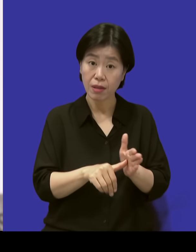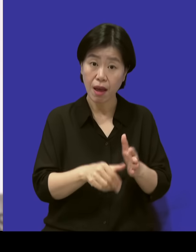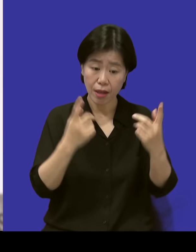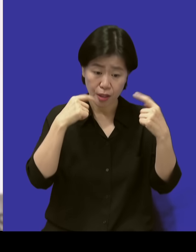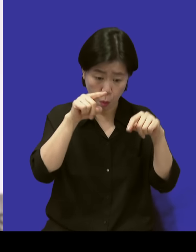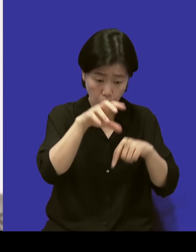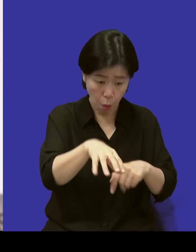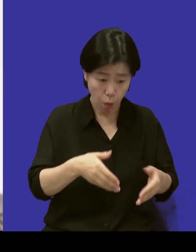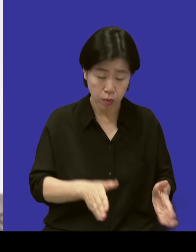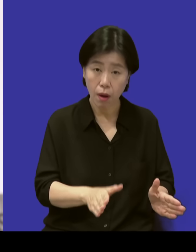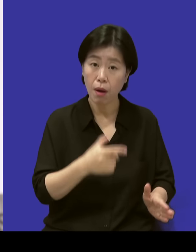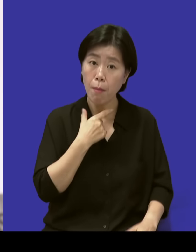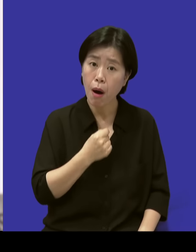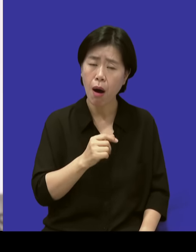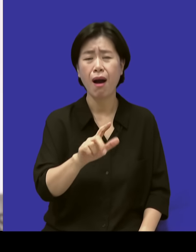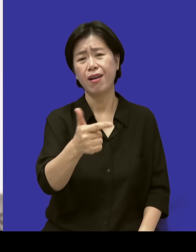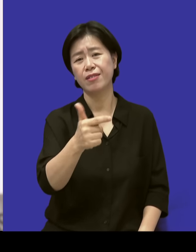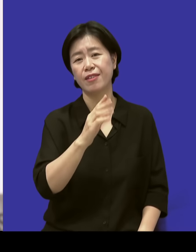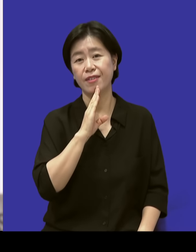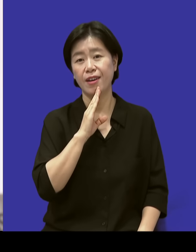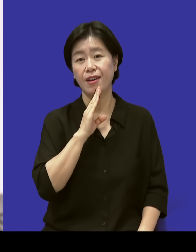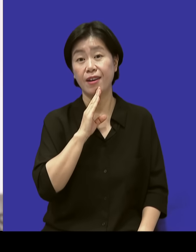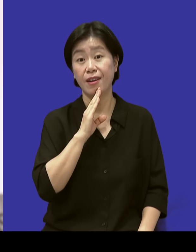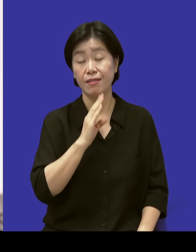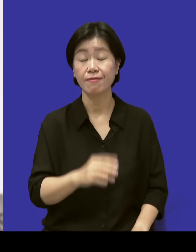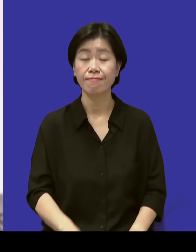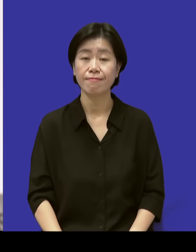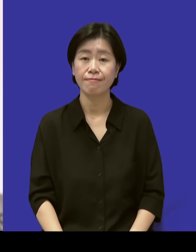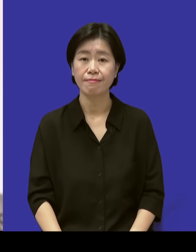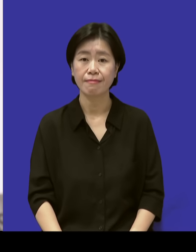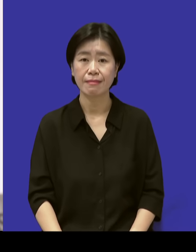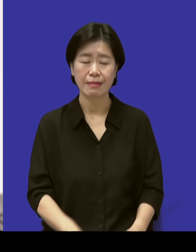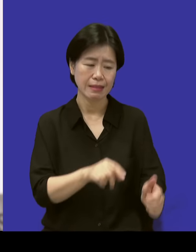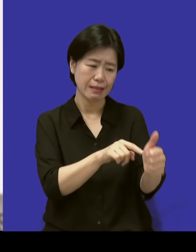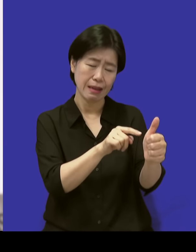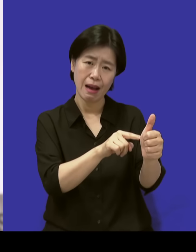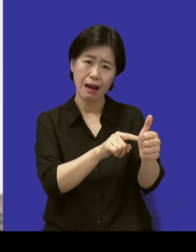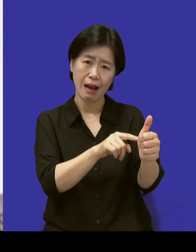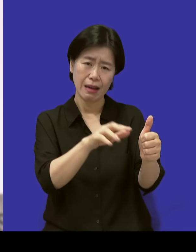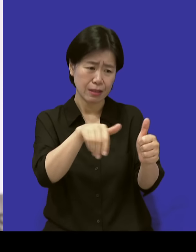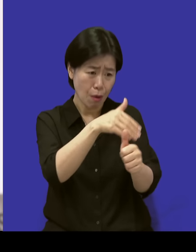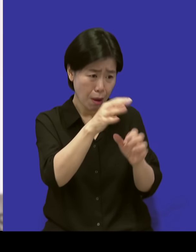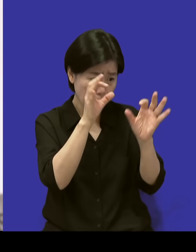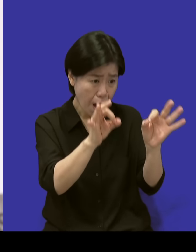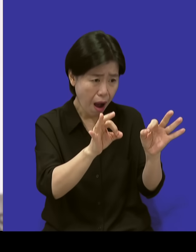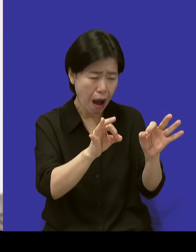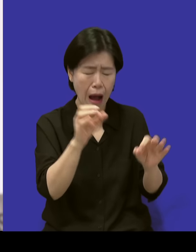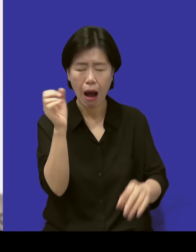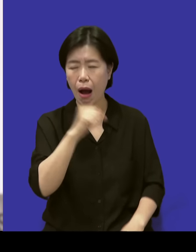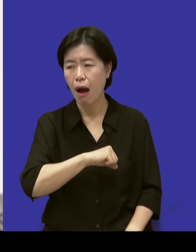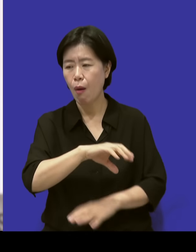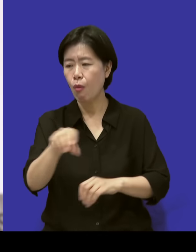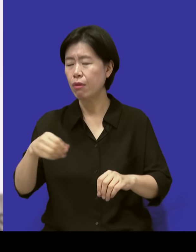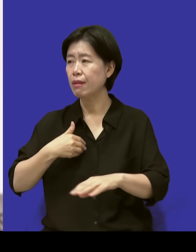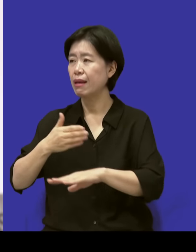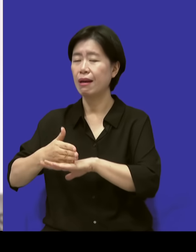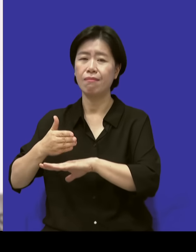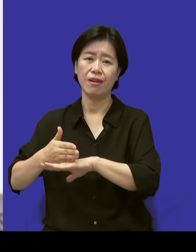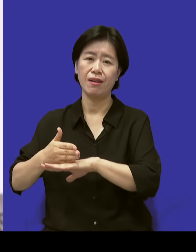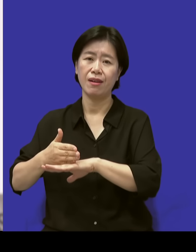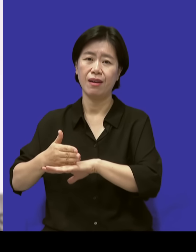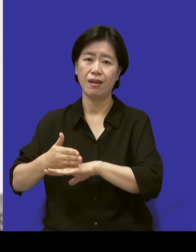그럼요. 그러면서 그걸 보면서 너무 감사하게 된 거. 와, 내가 여기에 근무하는 것도